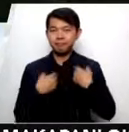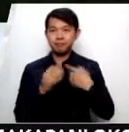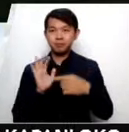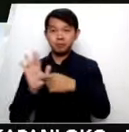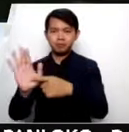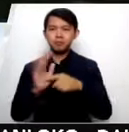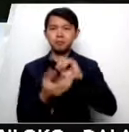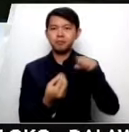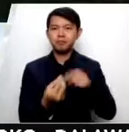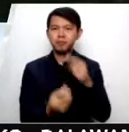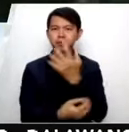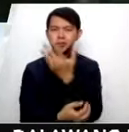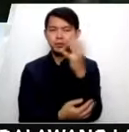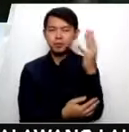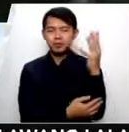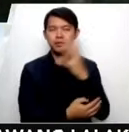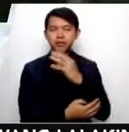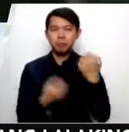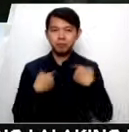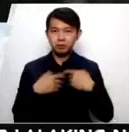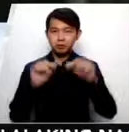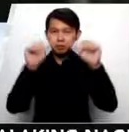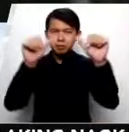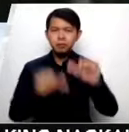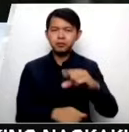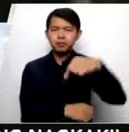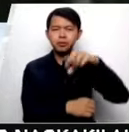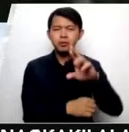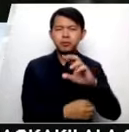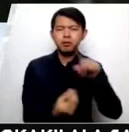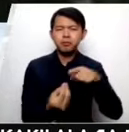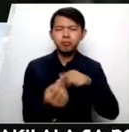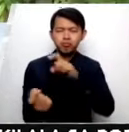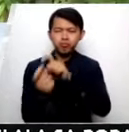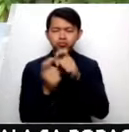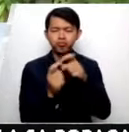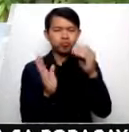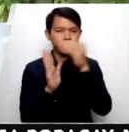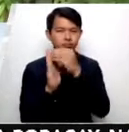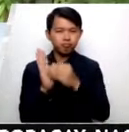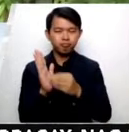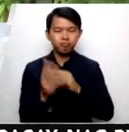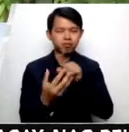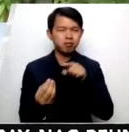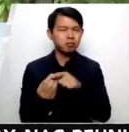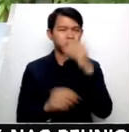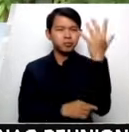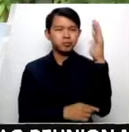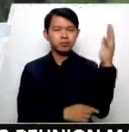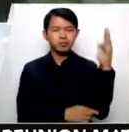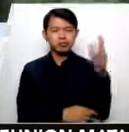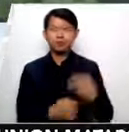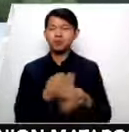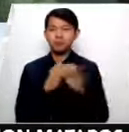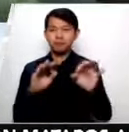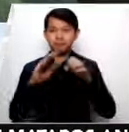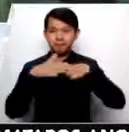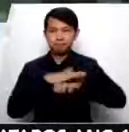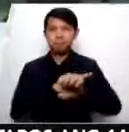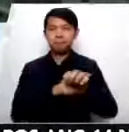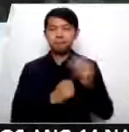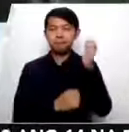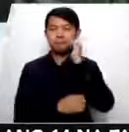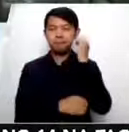nakapaskil ding QR code para malaman ang iba pang impormasyon tungkol sa mga ito Libre ang entrance dito na bukas araw-araw mula